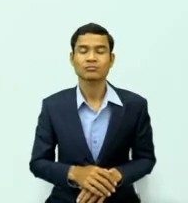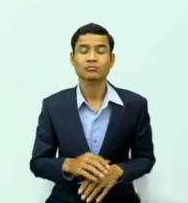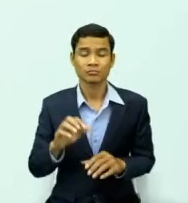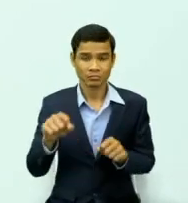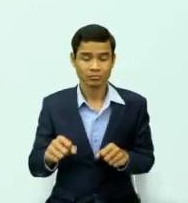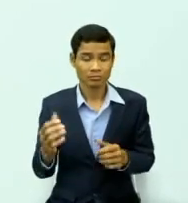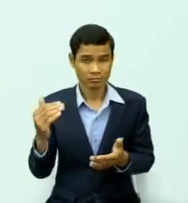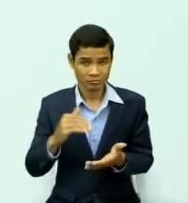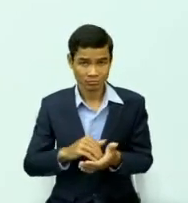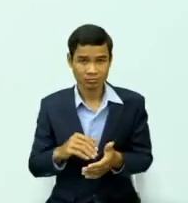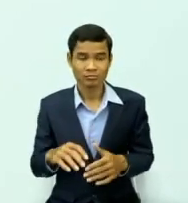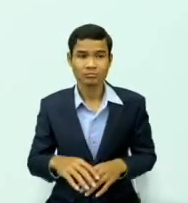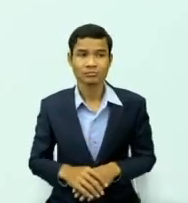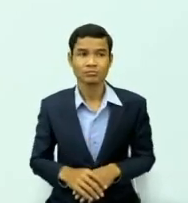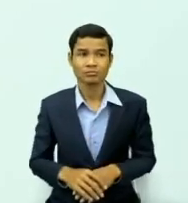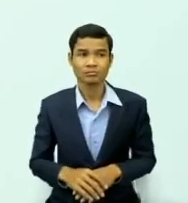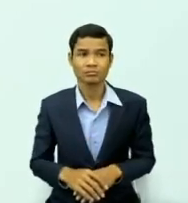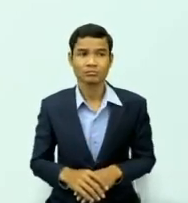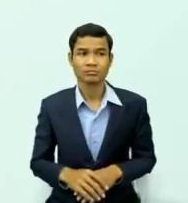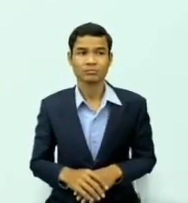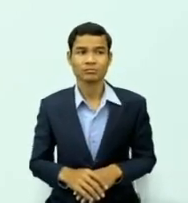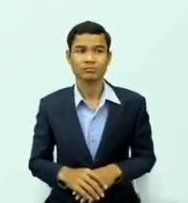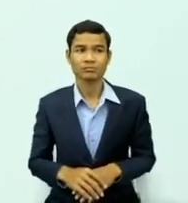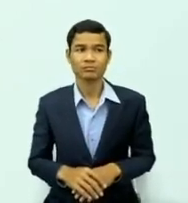chà xong một đoàn tiết